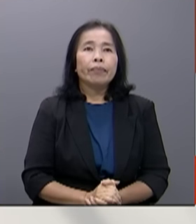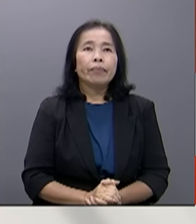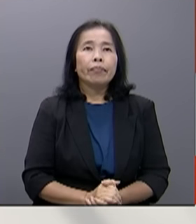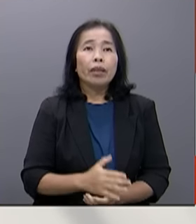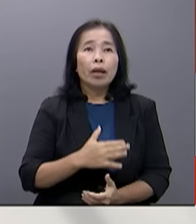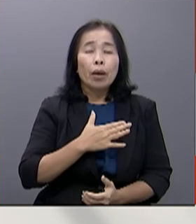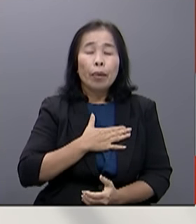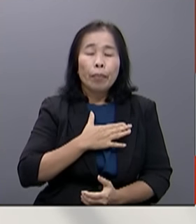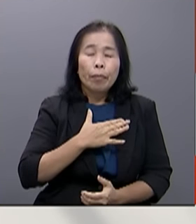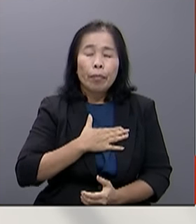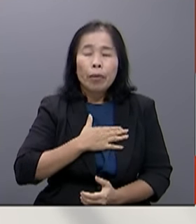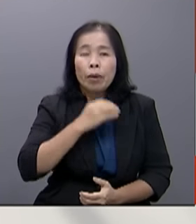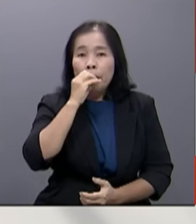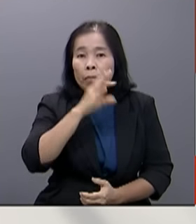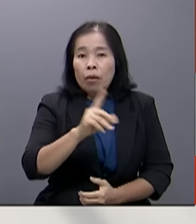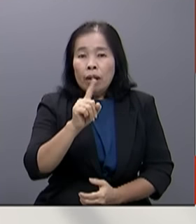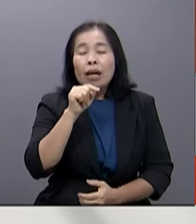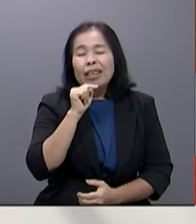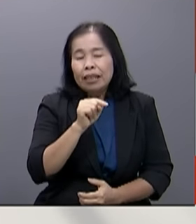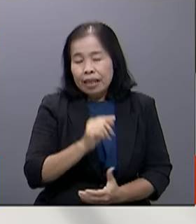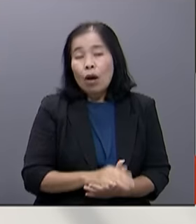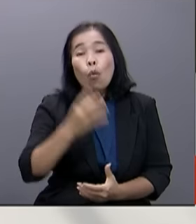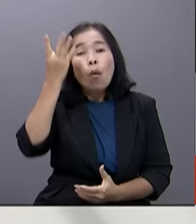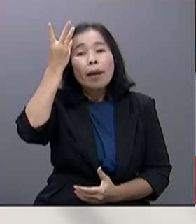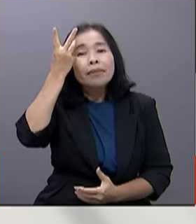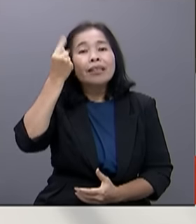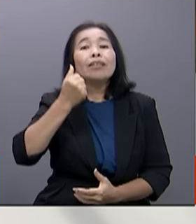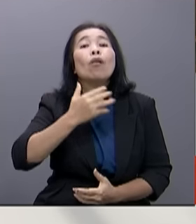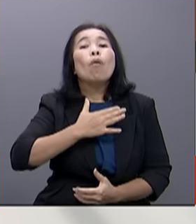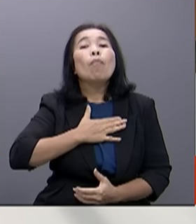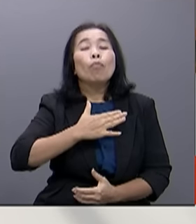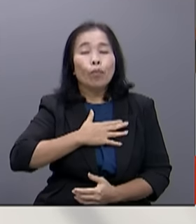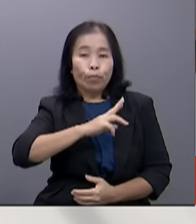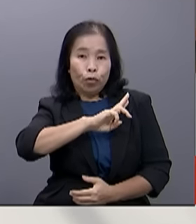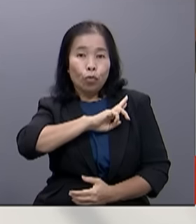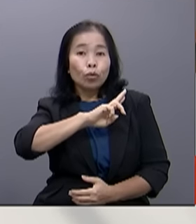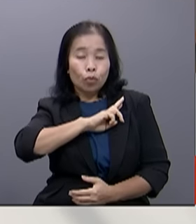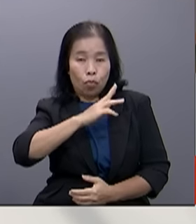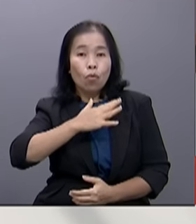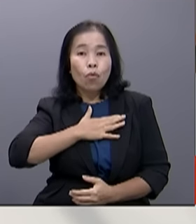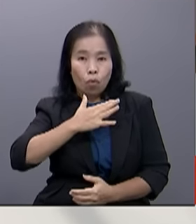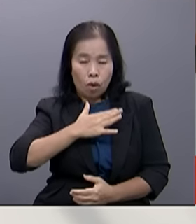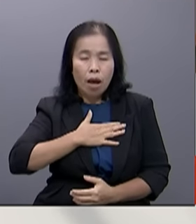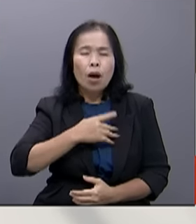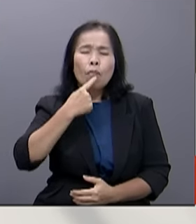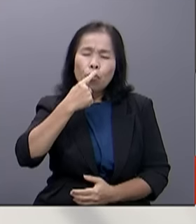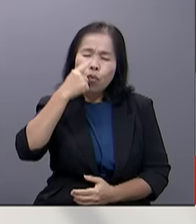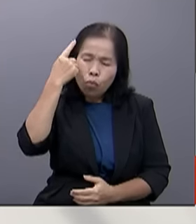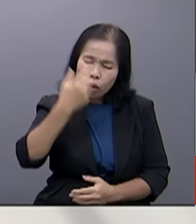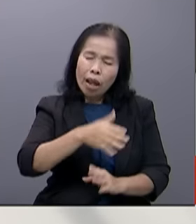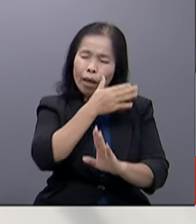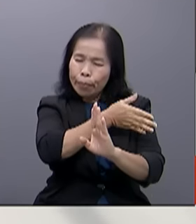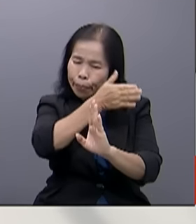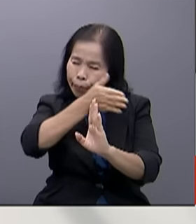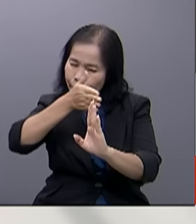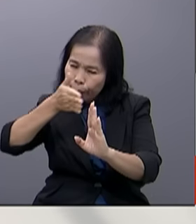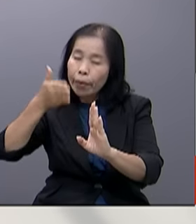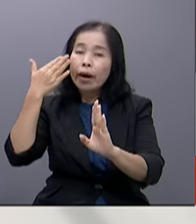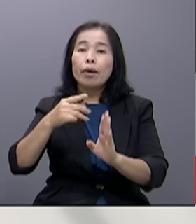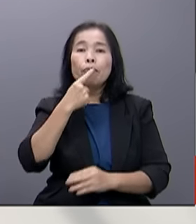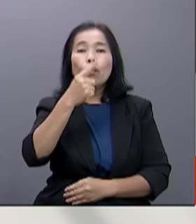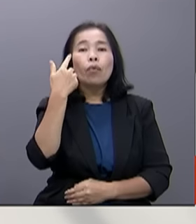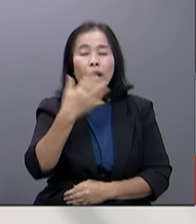ผมเรียนเบื้องต้นอันนี้ก็เป็นเรื่องความเห็นนะครับความเห็นส่วนตัวของผมเนี่ยได้พูดมาตั้งแต่ครั้งที่ออกคำสั่งคือ